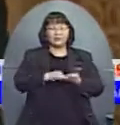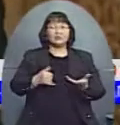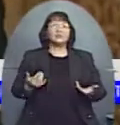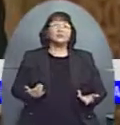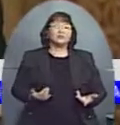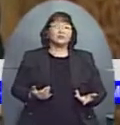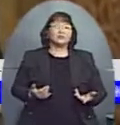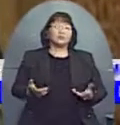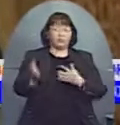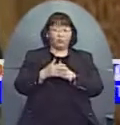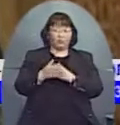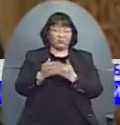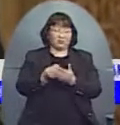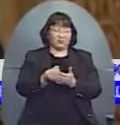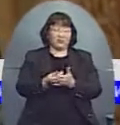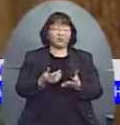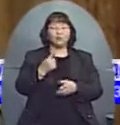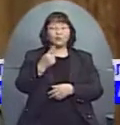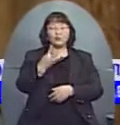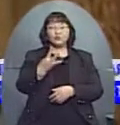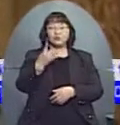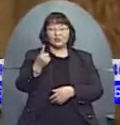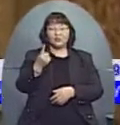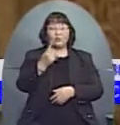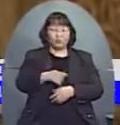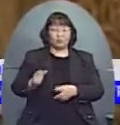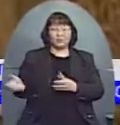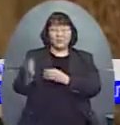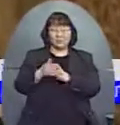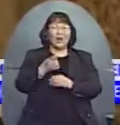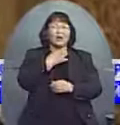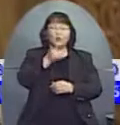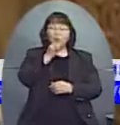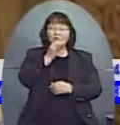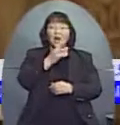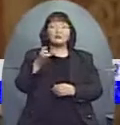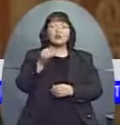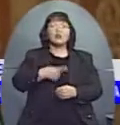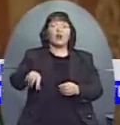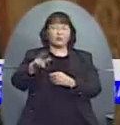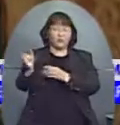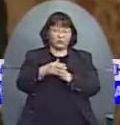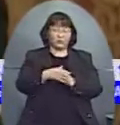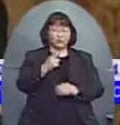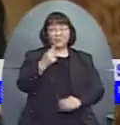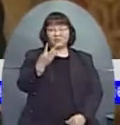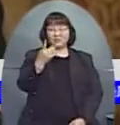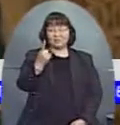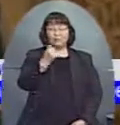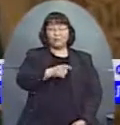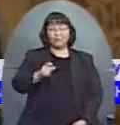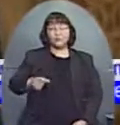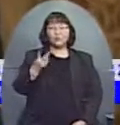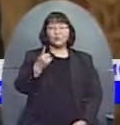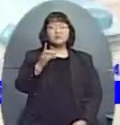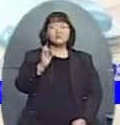одоо 141 хүн одоо амь нас нь одоо алдсан зөв одоо зөвхөн архины алгатталтаа шүү. Амь нас алдсан ийм юм